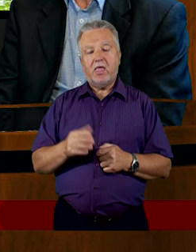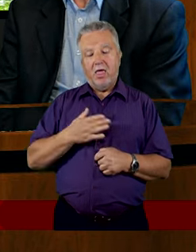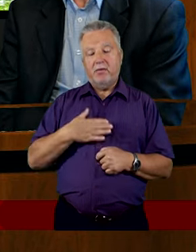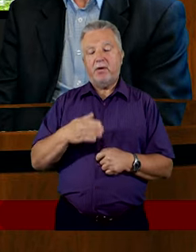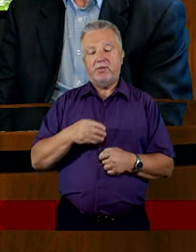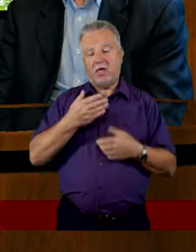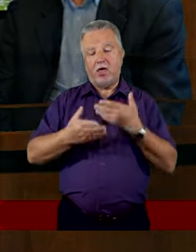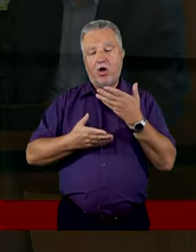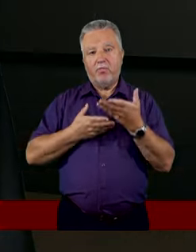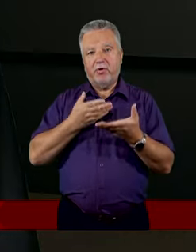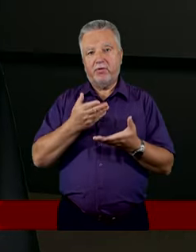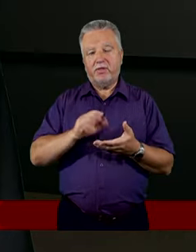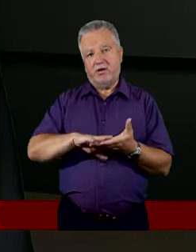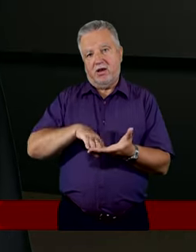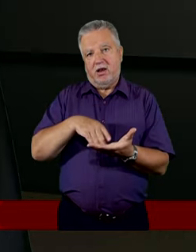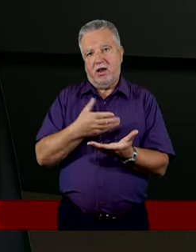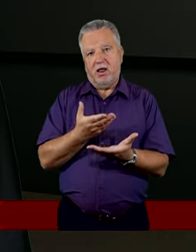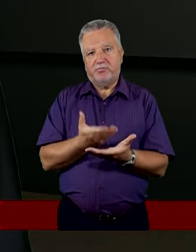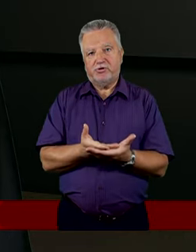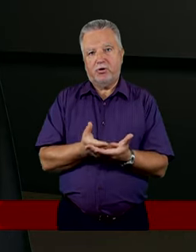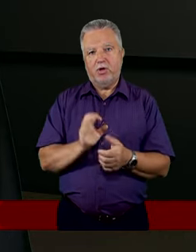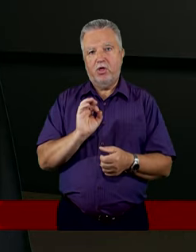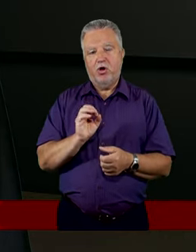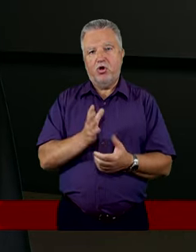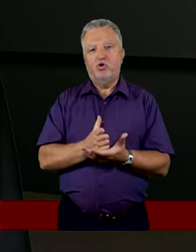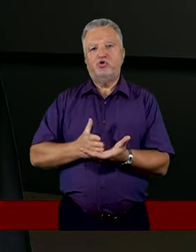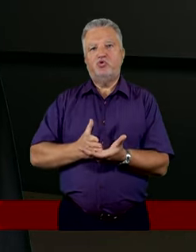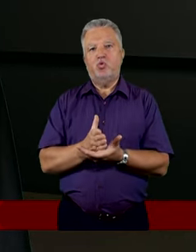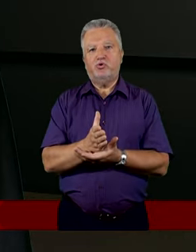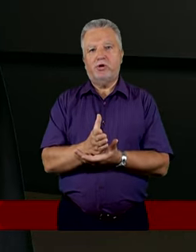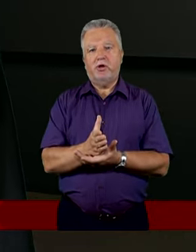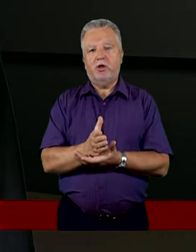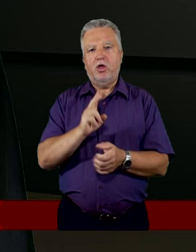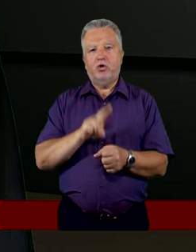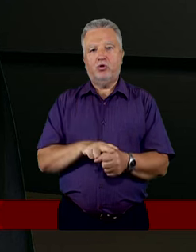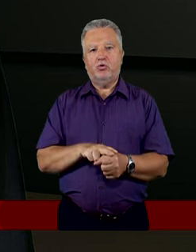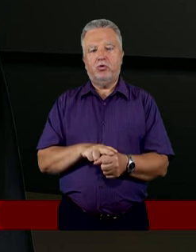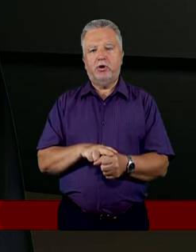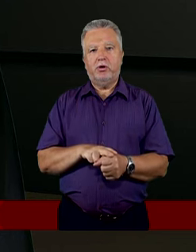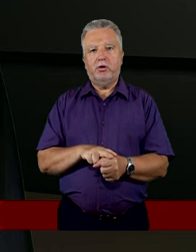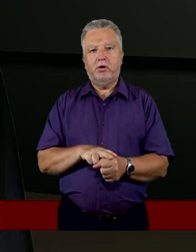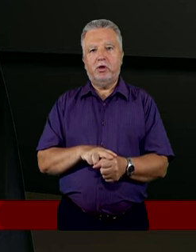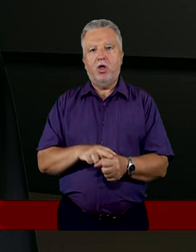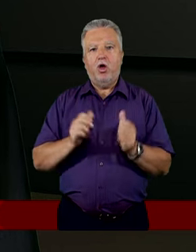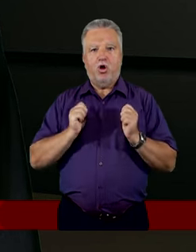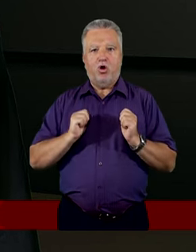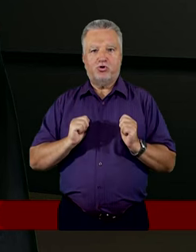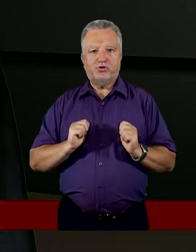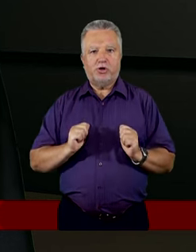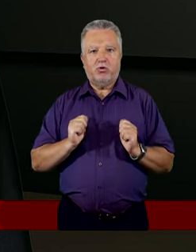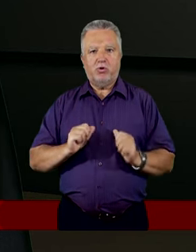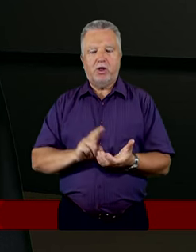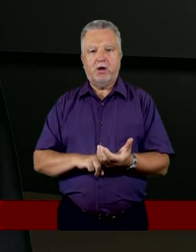Mhm. Mamy taką przypowieść na przykład o słudze, który